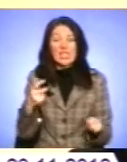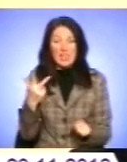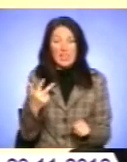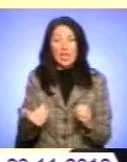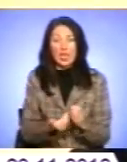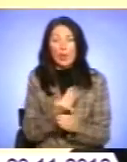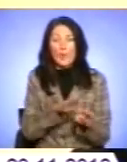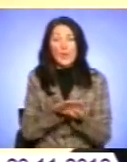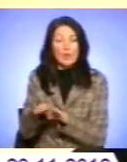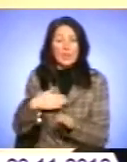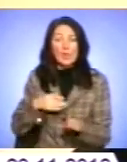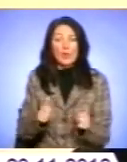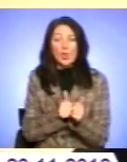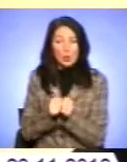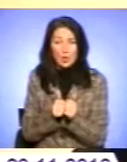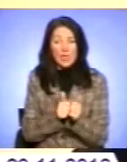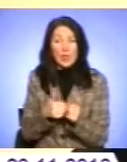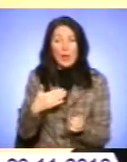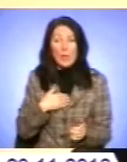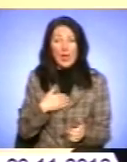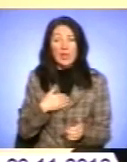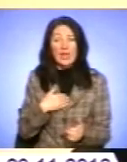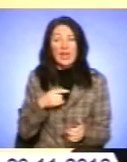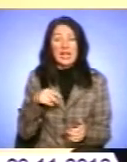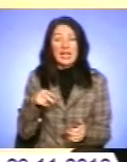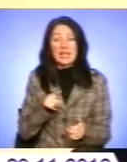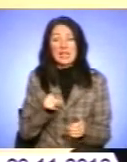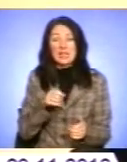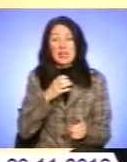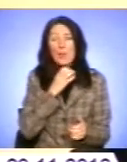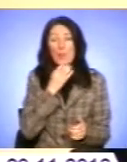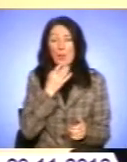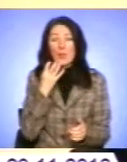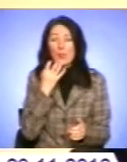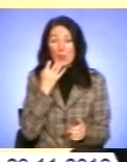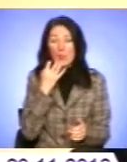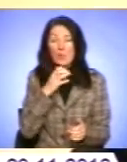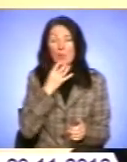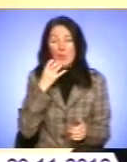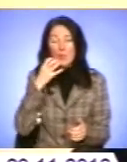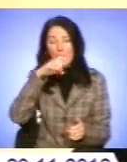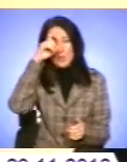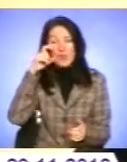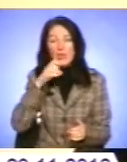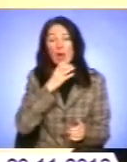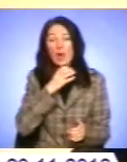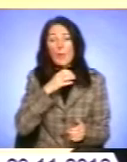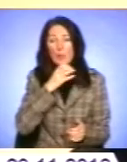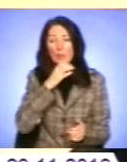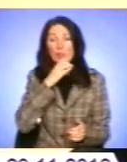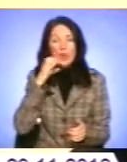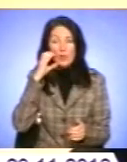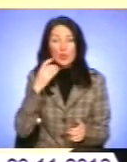Порівняно з нашими сусідами ми йдемо і з півдня, і з півночі, і сходу, і заходу попереду в цих